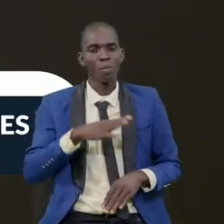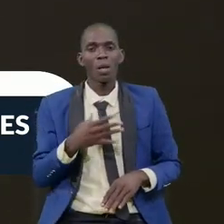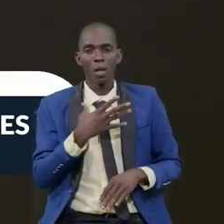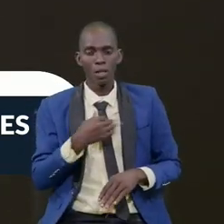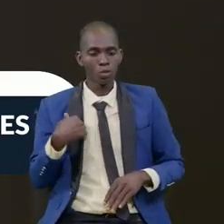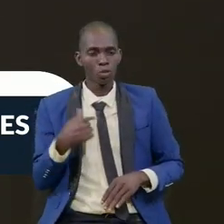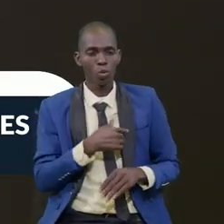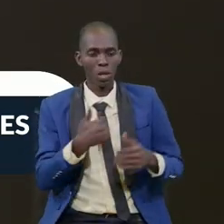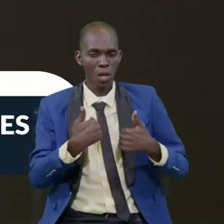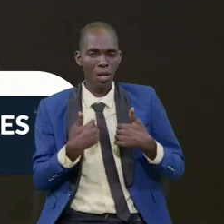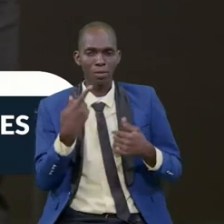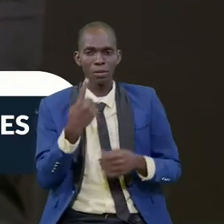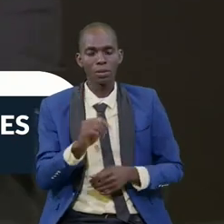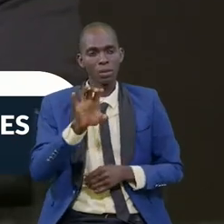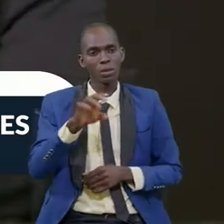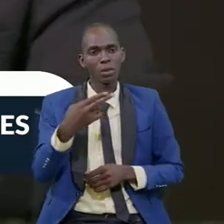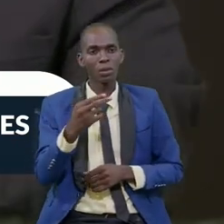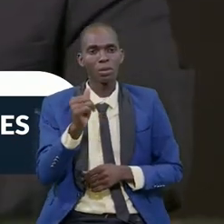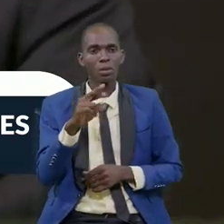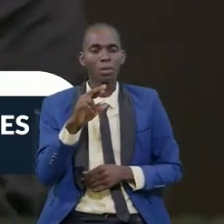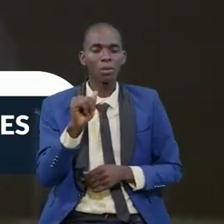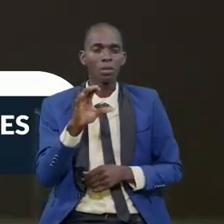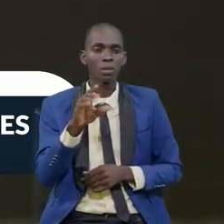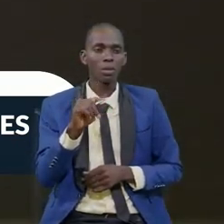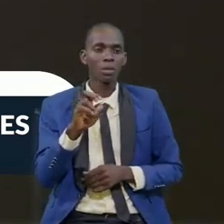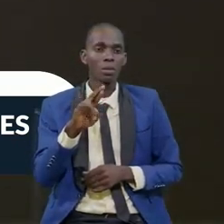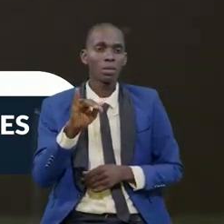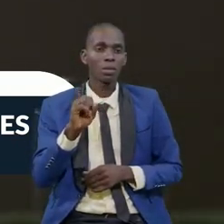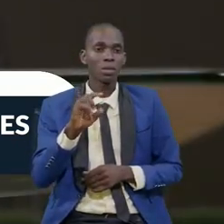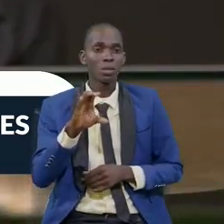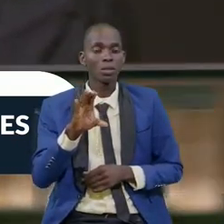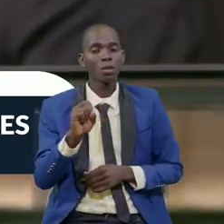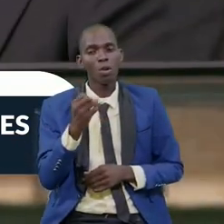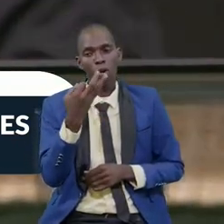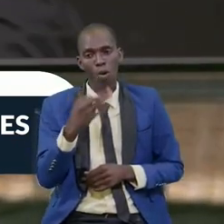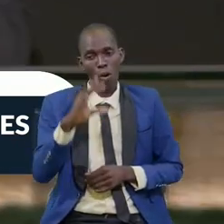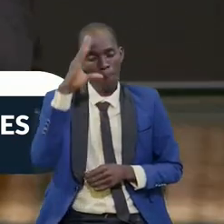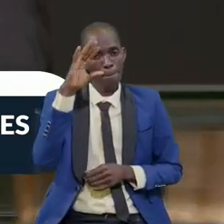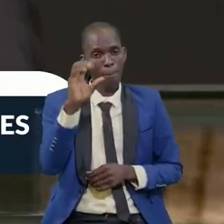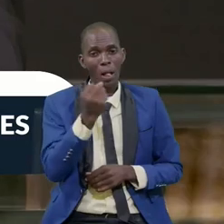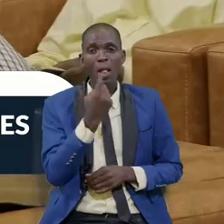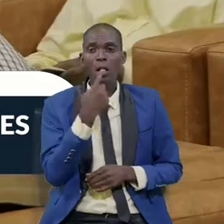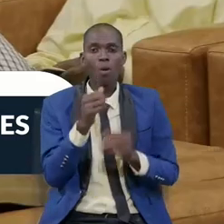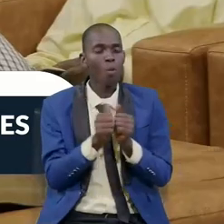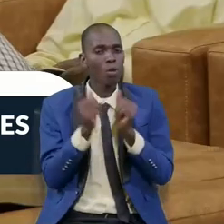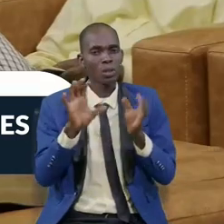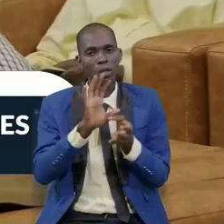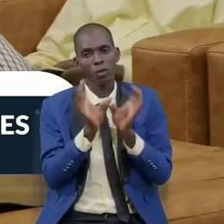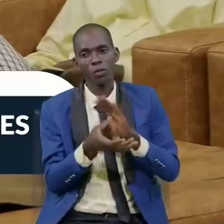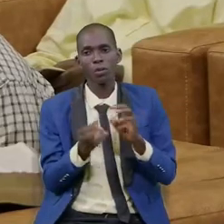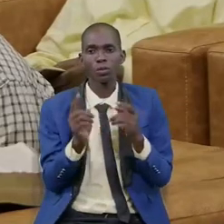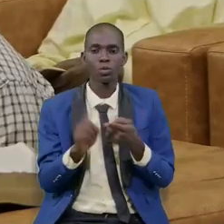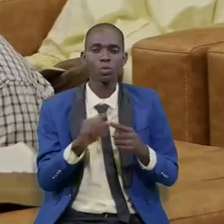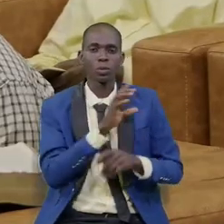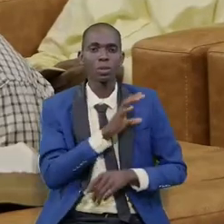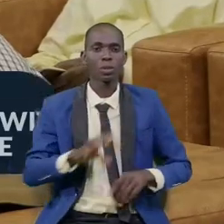nous avons les caractéristiques des langues d'hommes sans la conversion à Christ. Numéro 2, c'est